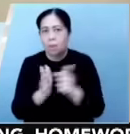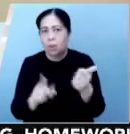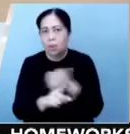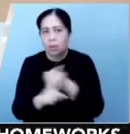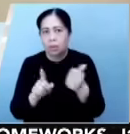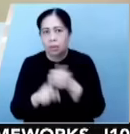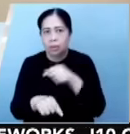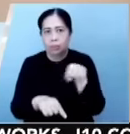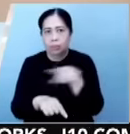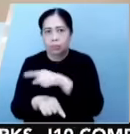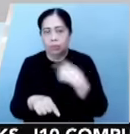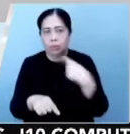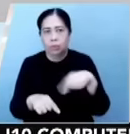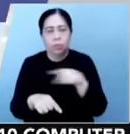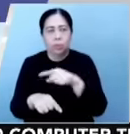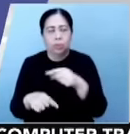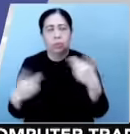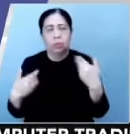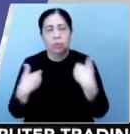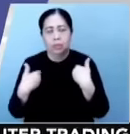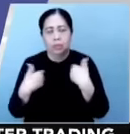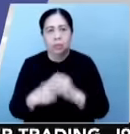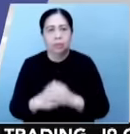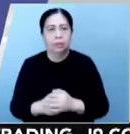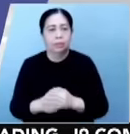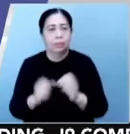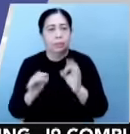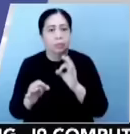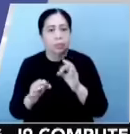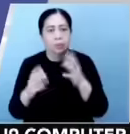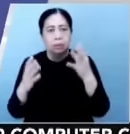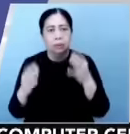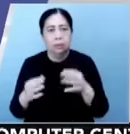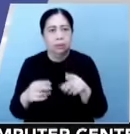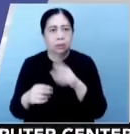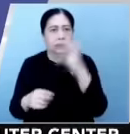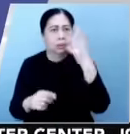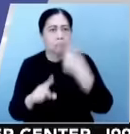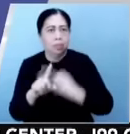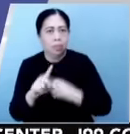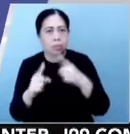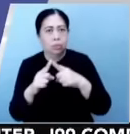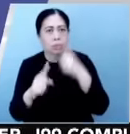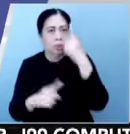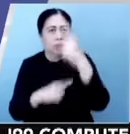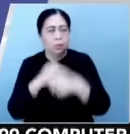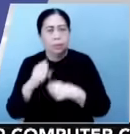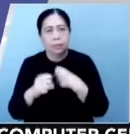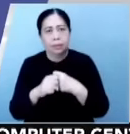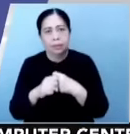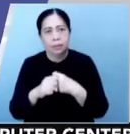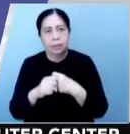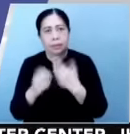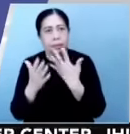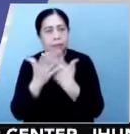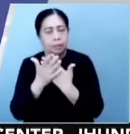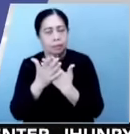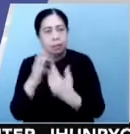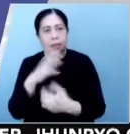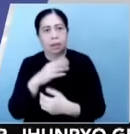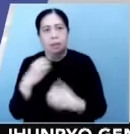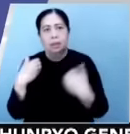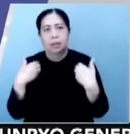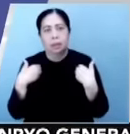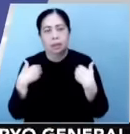sa mga domesticated animal. Magiging penalty niya is 6 months to 1 year ang imprisonment, and meron siyang doon na